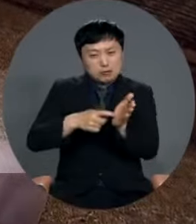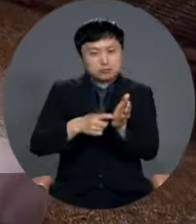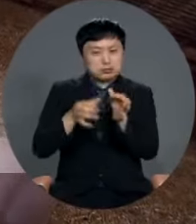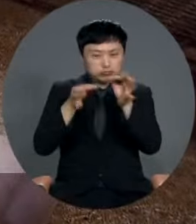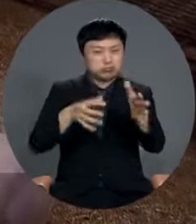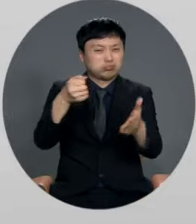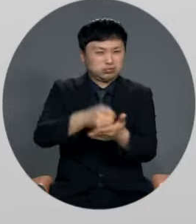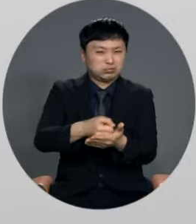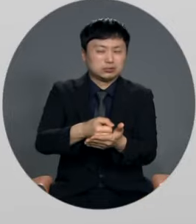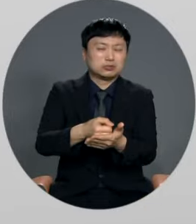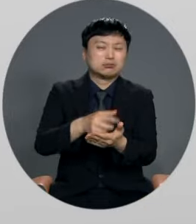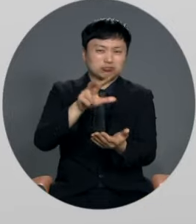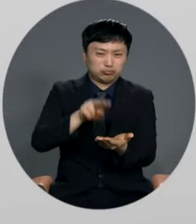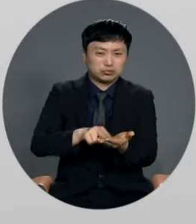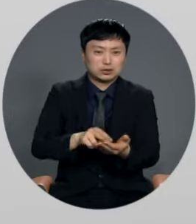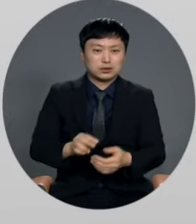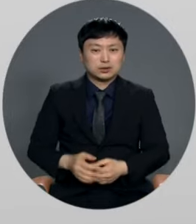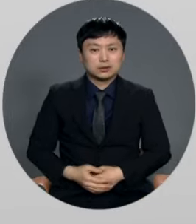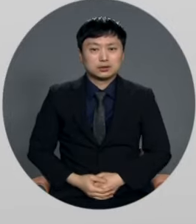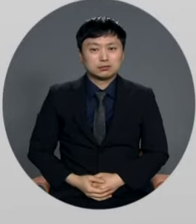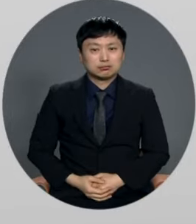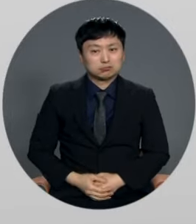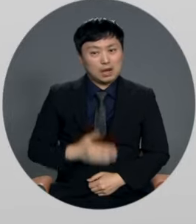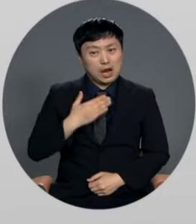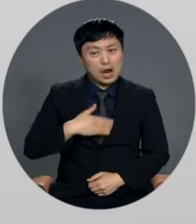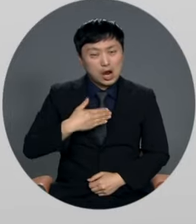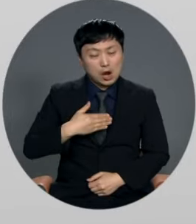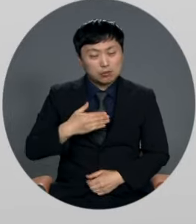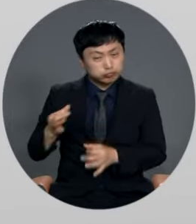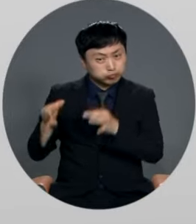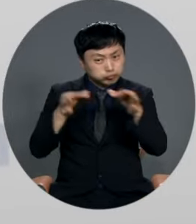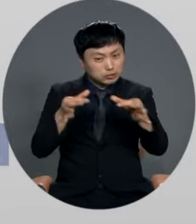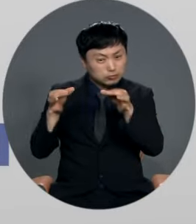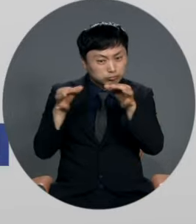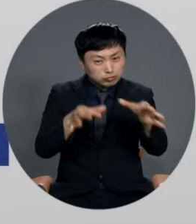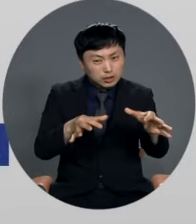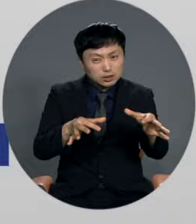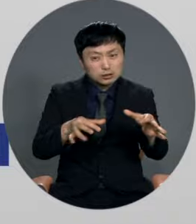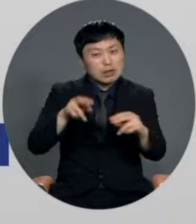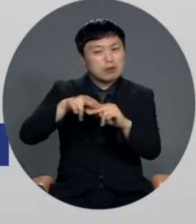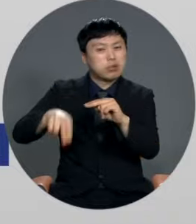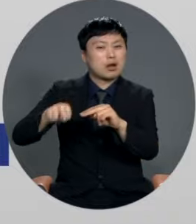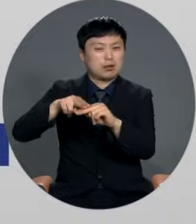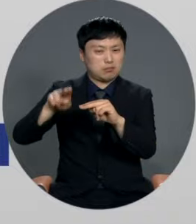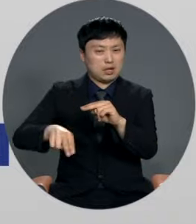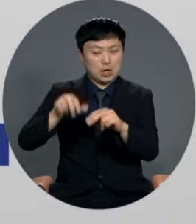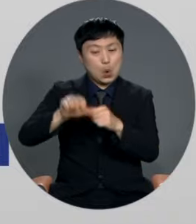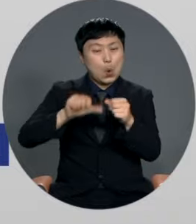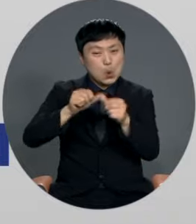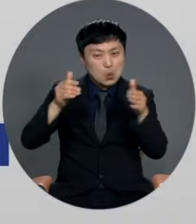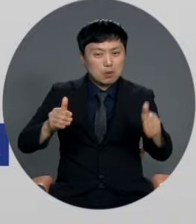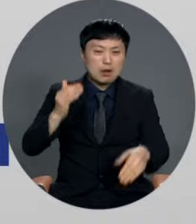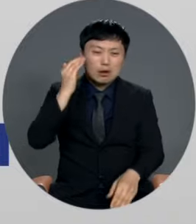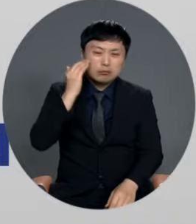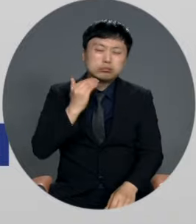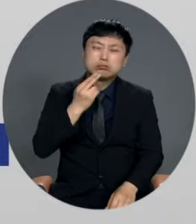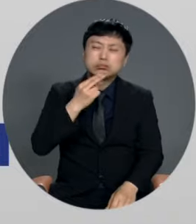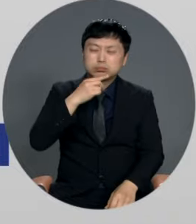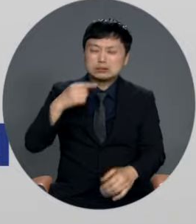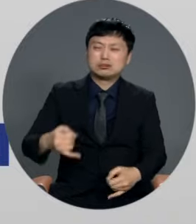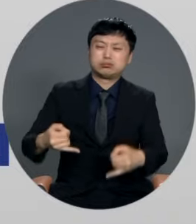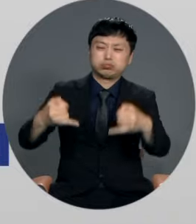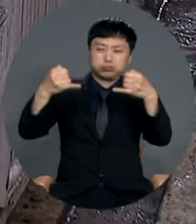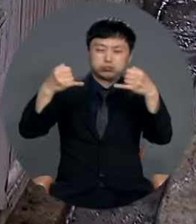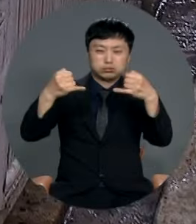내려졌기 때문입니다. 내가 알기로는 지금 고액 출자들이 지금 다 빠져나간다. 5년 동안은 흑자가 나지 않을 것이다 라는 생각을